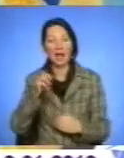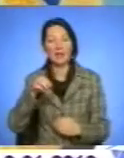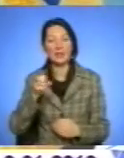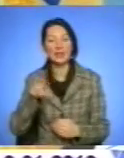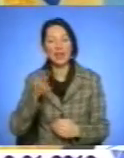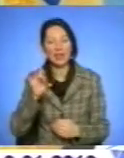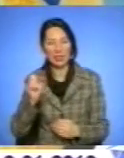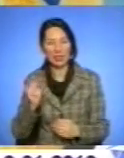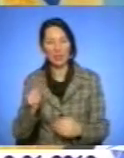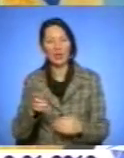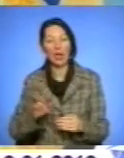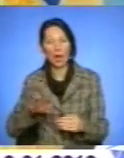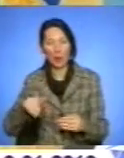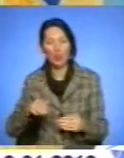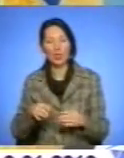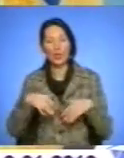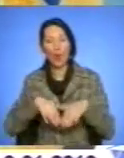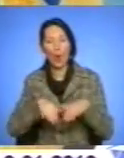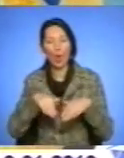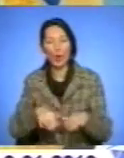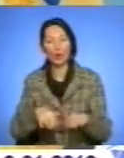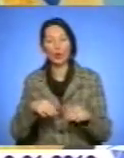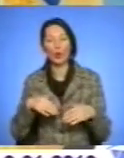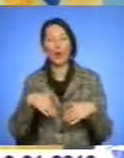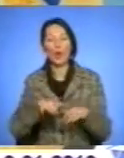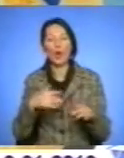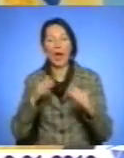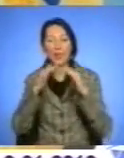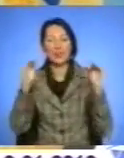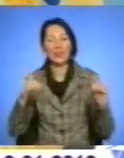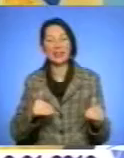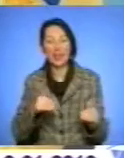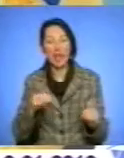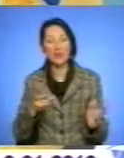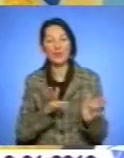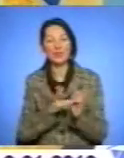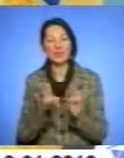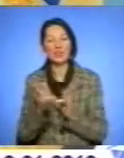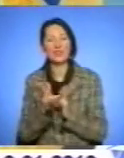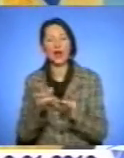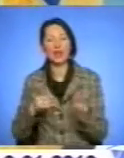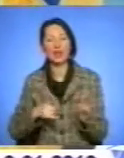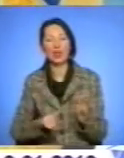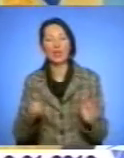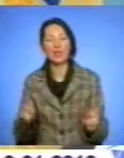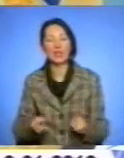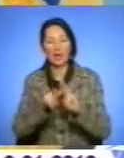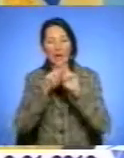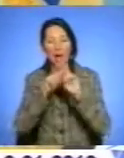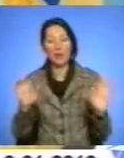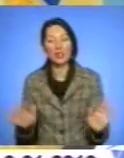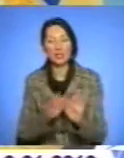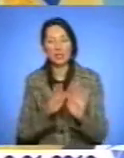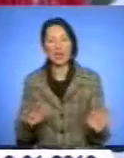організованою колоною парад вертепів з зірками різдвяними. З піснями і колядками вирушаємо